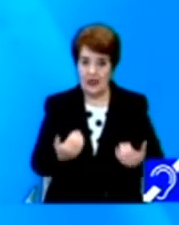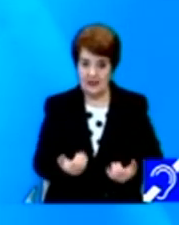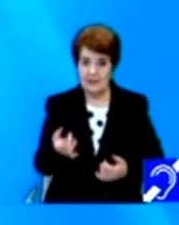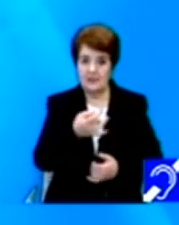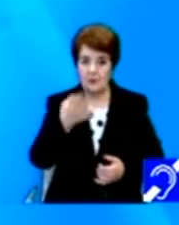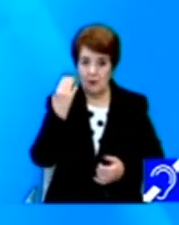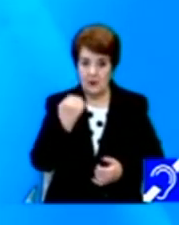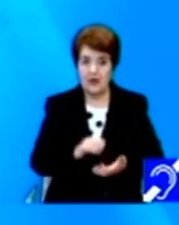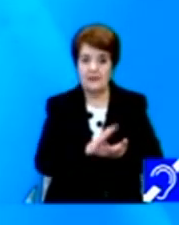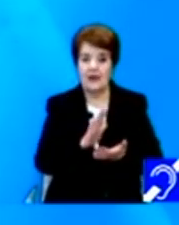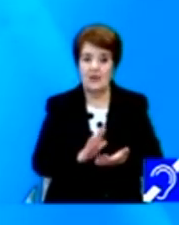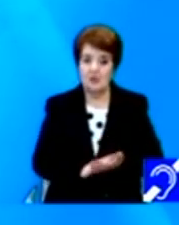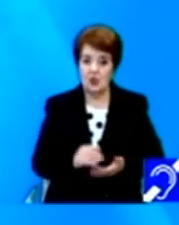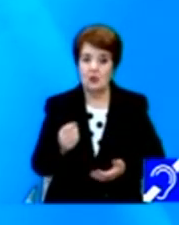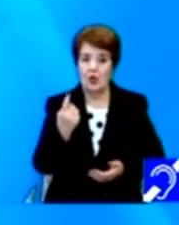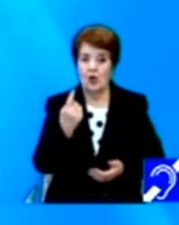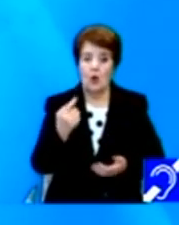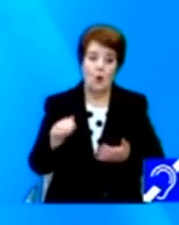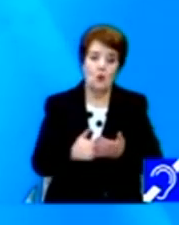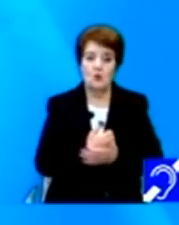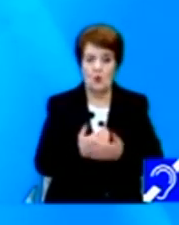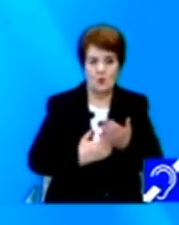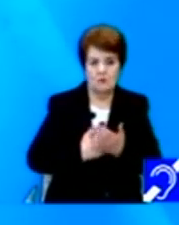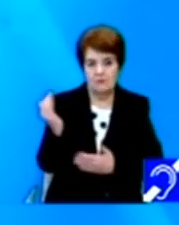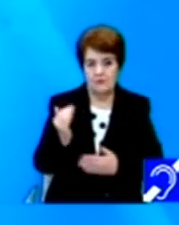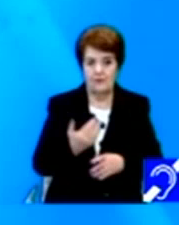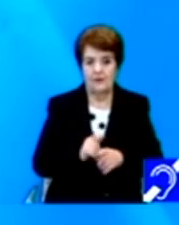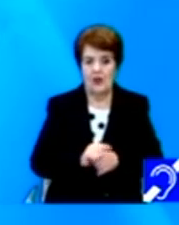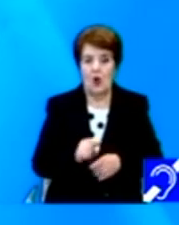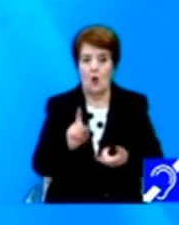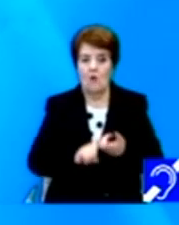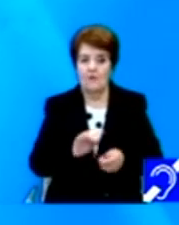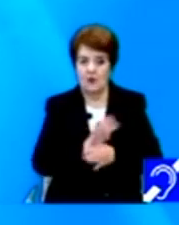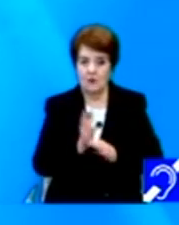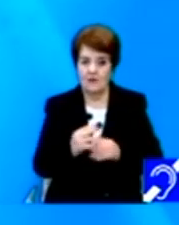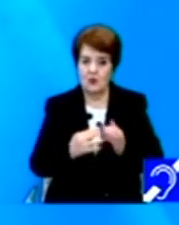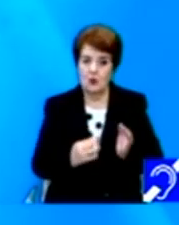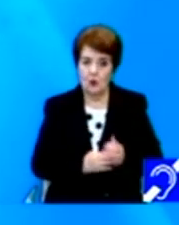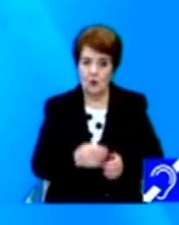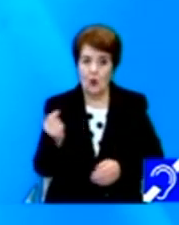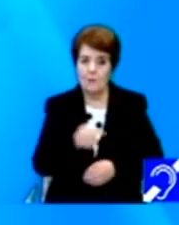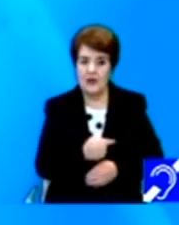Republica Moldova s-a înregistrat un nou record de infectări cu virusul COVID-19,